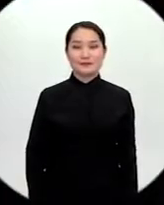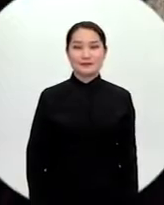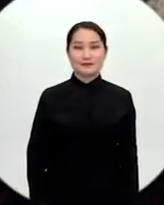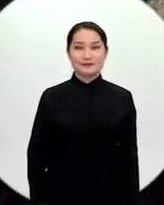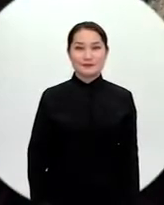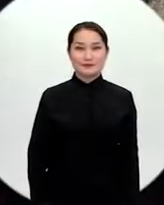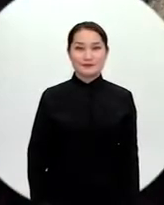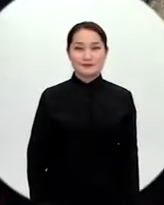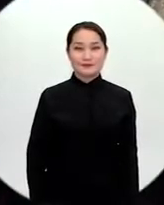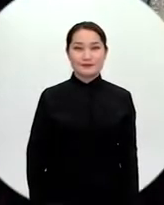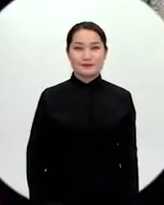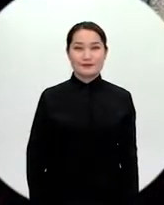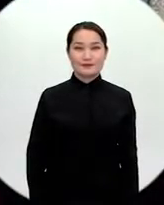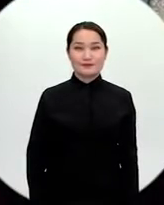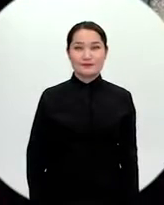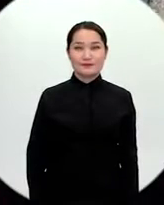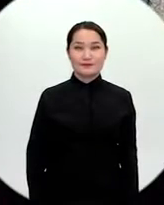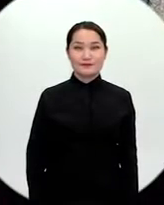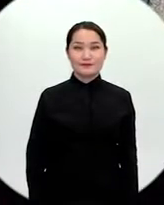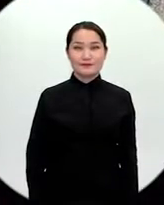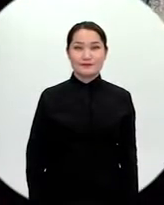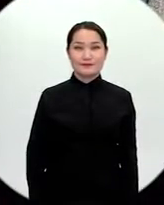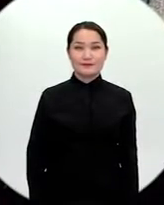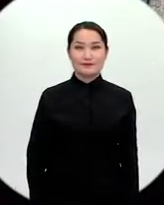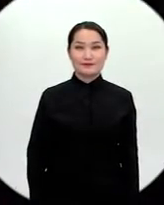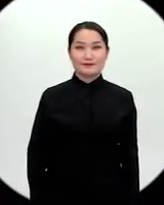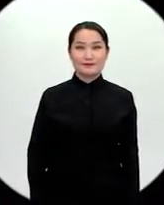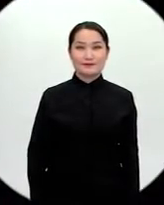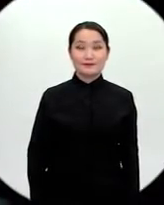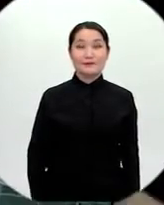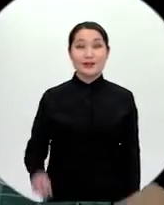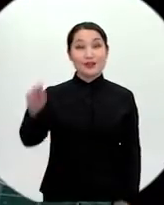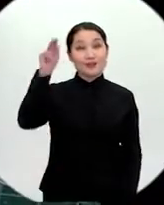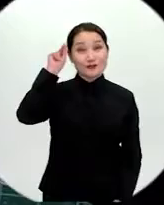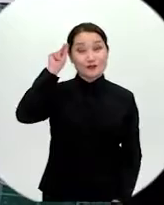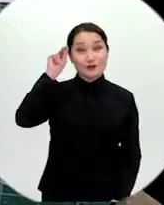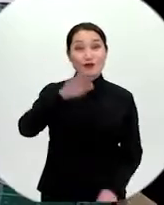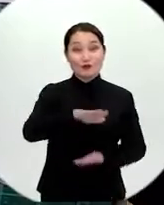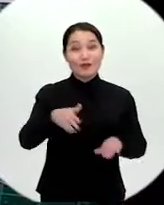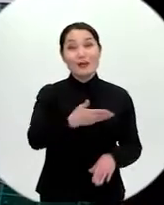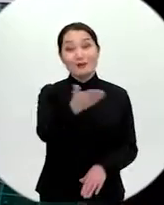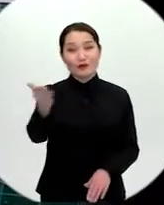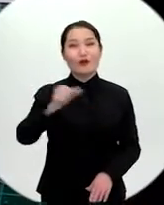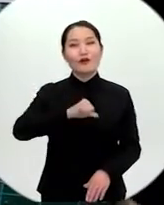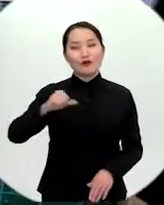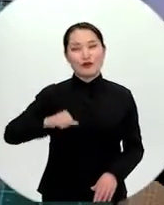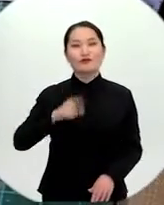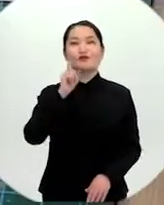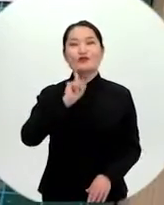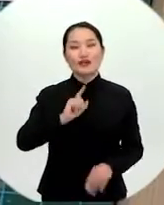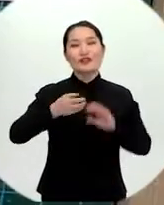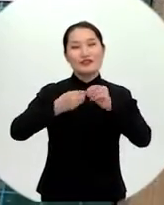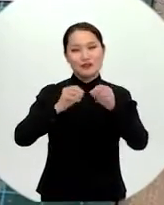За ингээд нар барьлаа наачи. За зургчт маань өөртөө бол зохиомжоо яаж ч гоё болгож авч